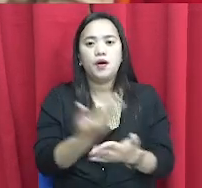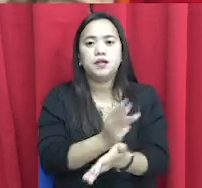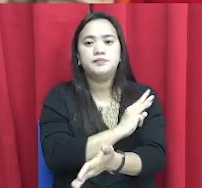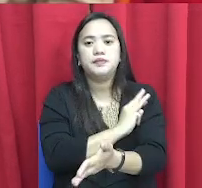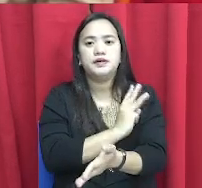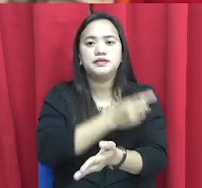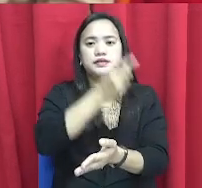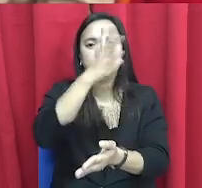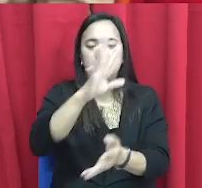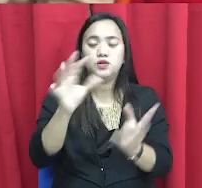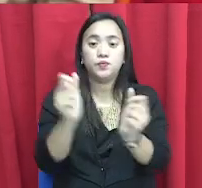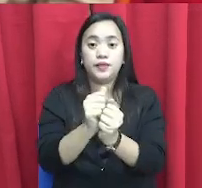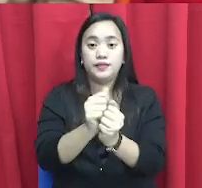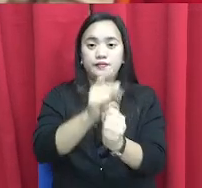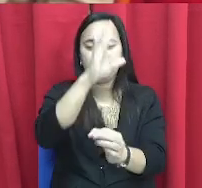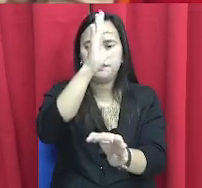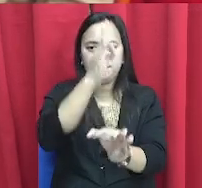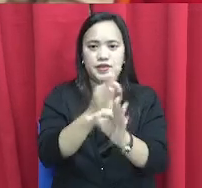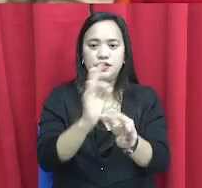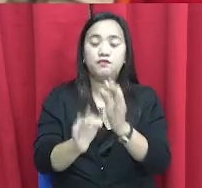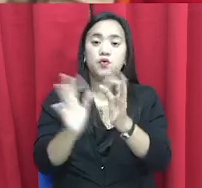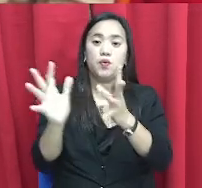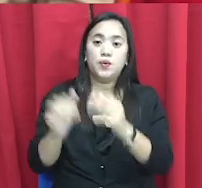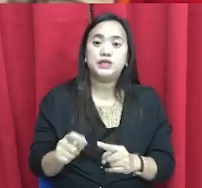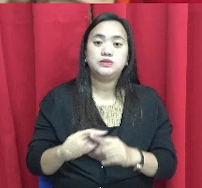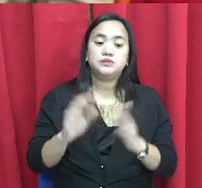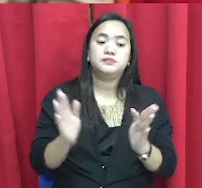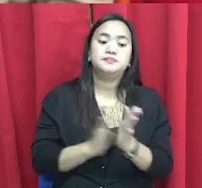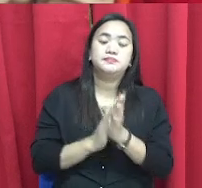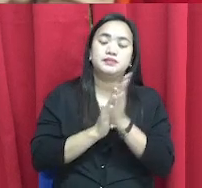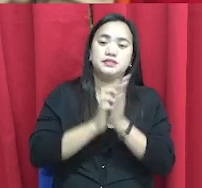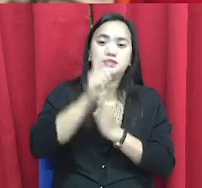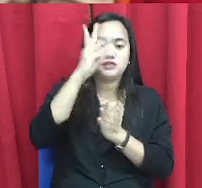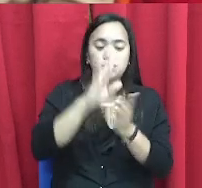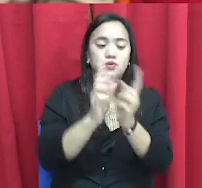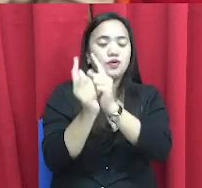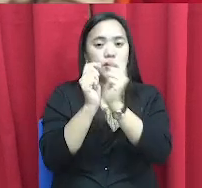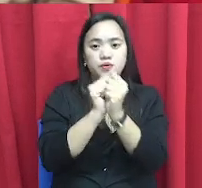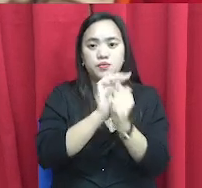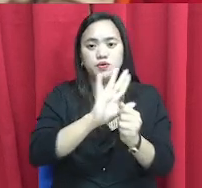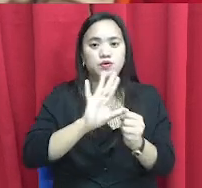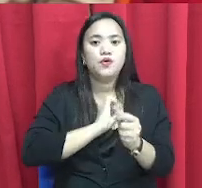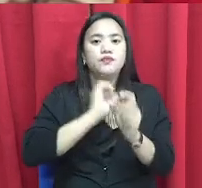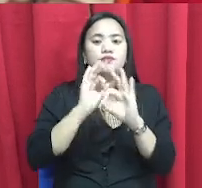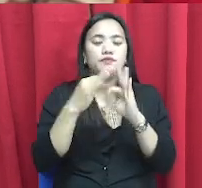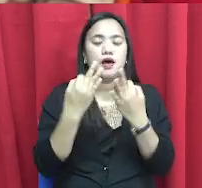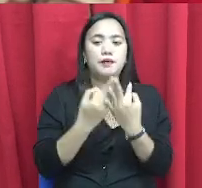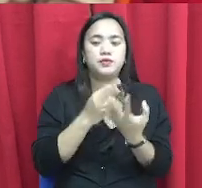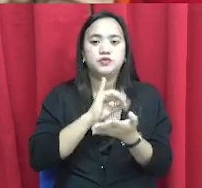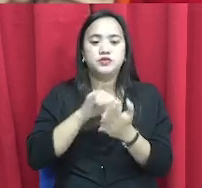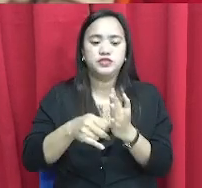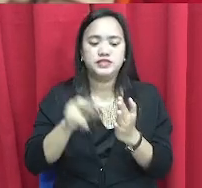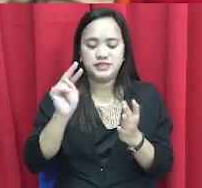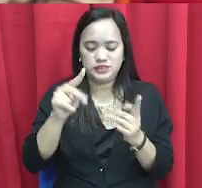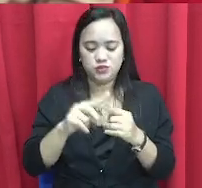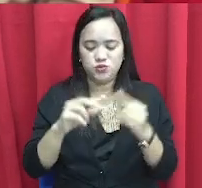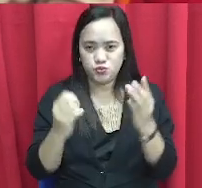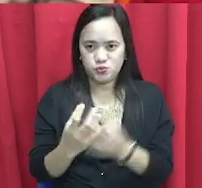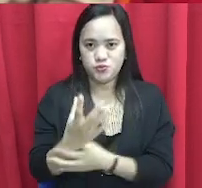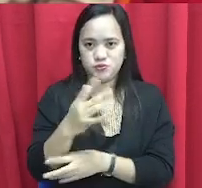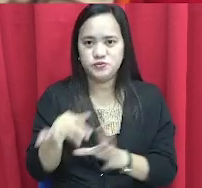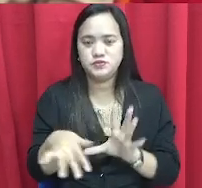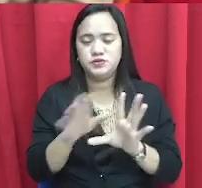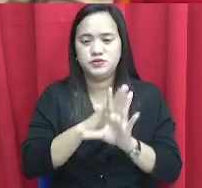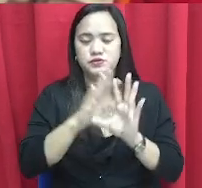without Faith gusto m ma-please mo ang Panginoon at gusto mong ma-please kasama ng family mo ang Panginoon kailangan mag-grow ka sa iyong